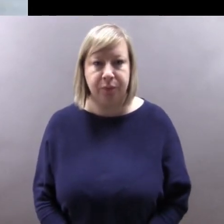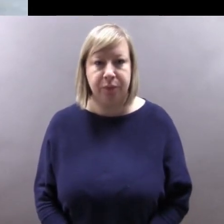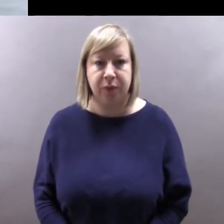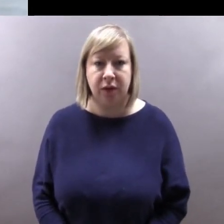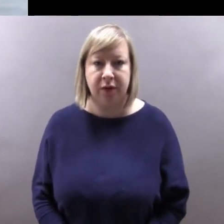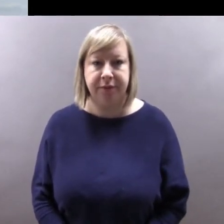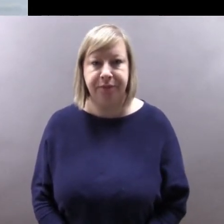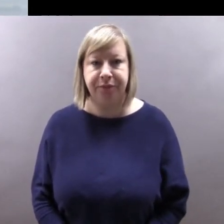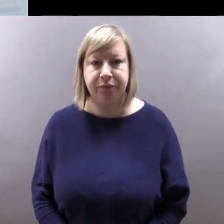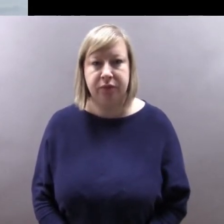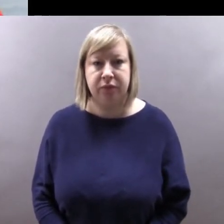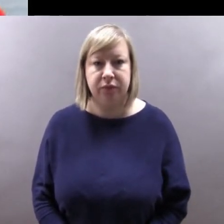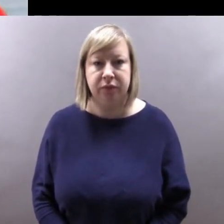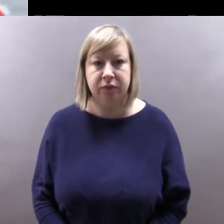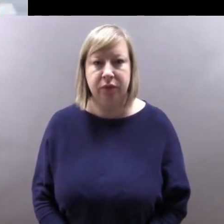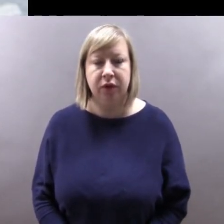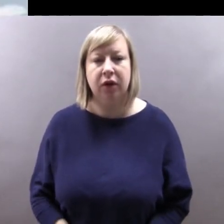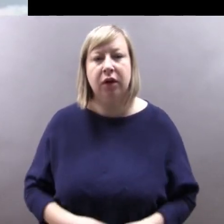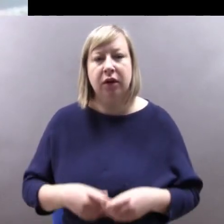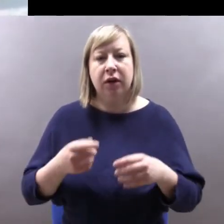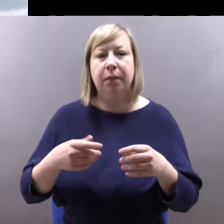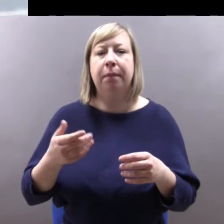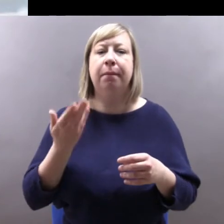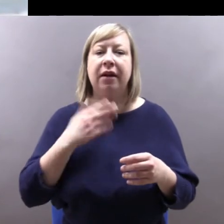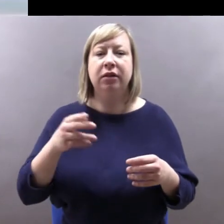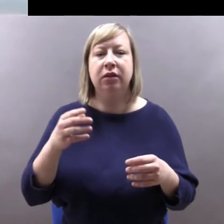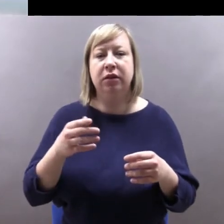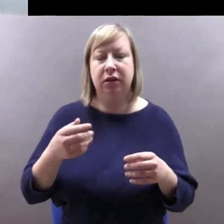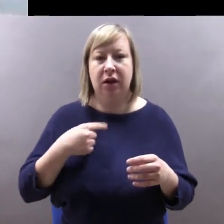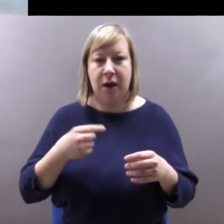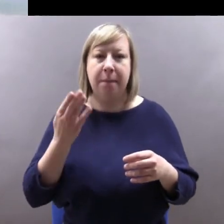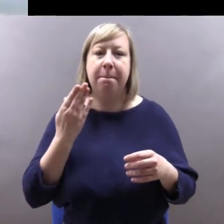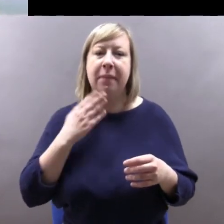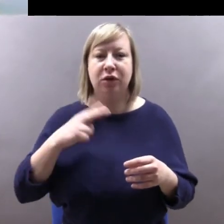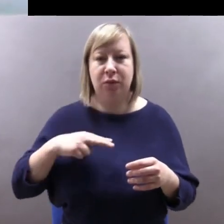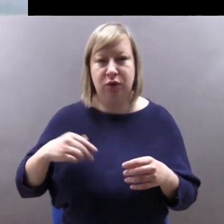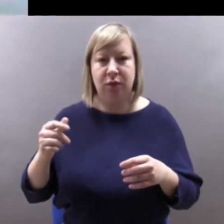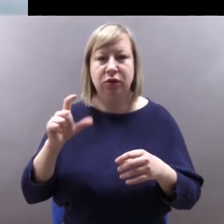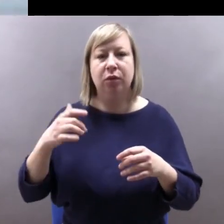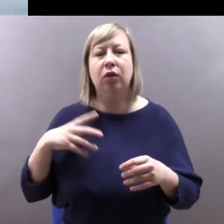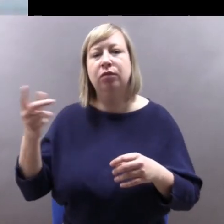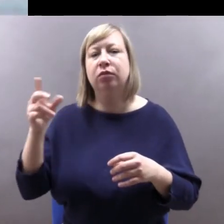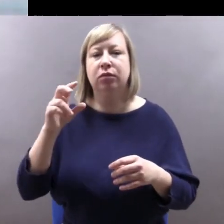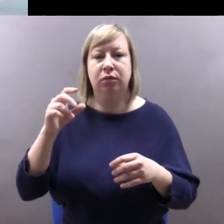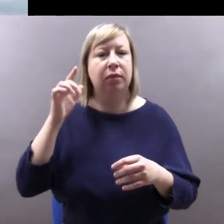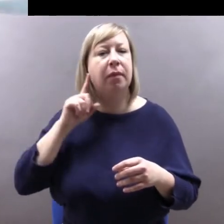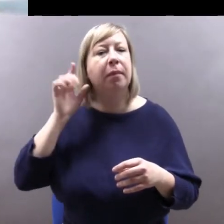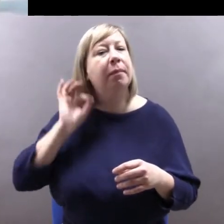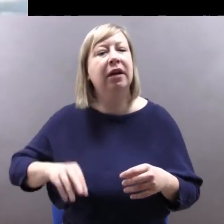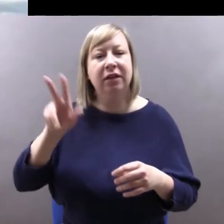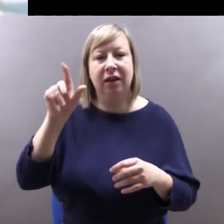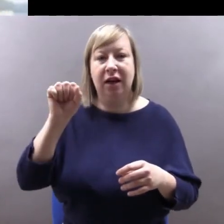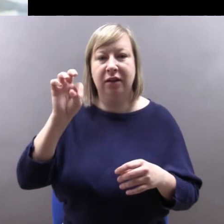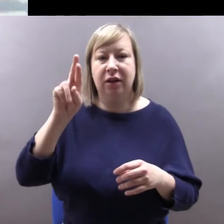To bardzo mi się spodobało to, co powiedziała pani Kasia, pani Katarzyna, przepraszam, nie jesteśmy tutaj jeszcze